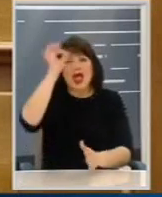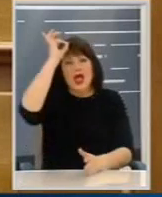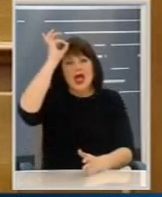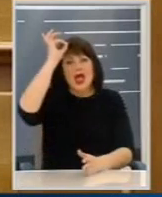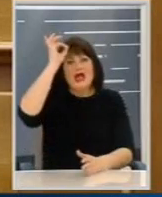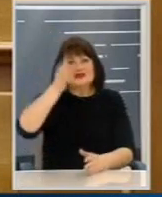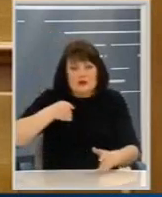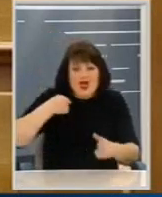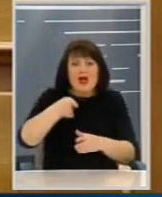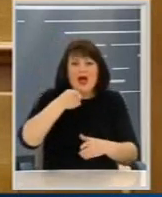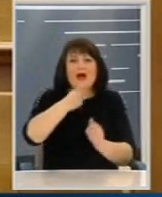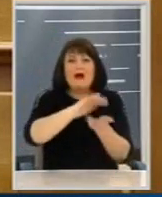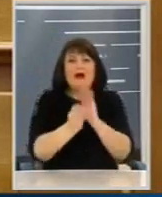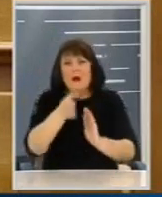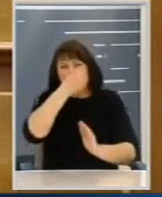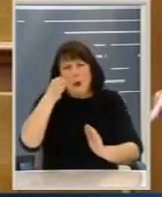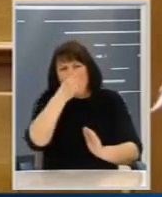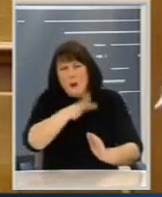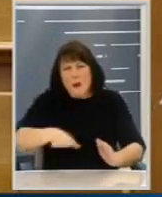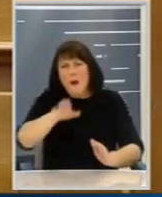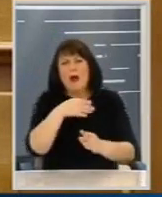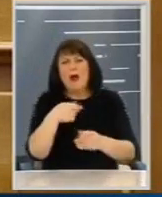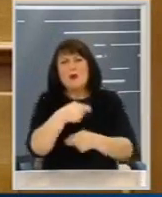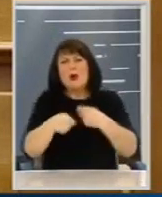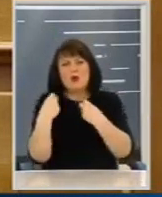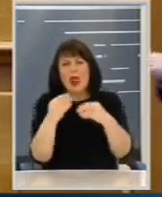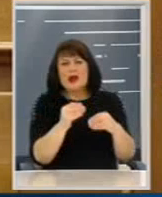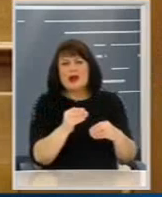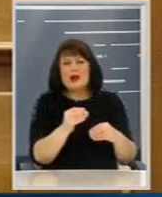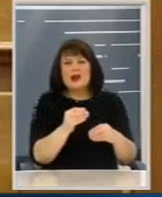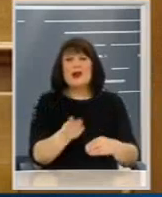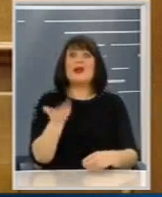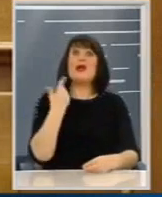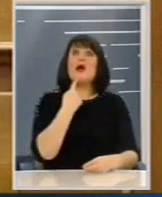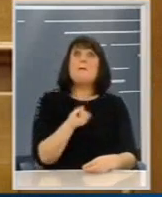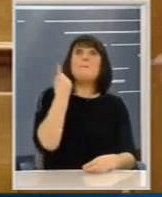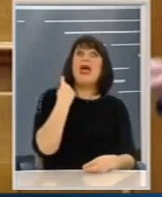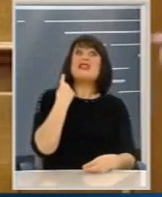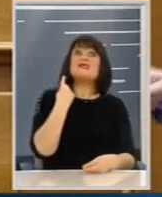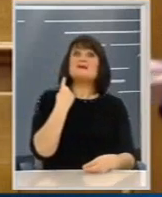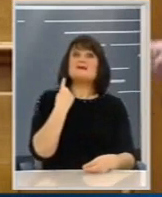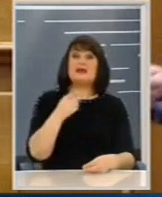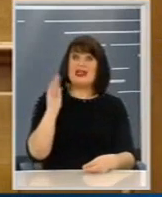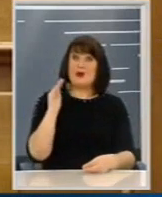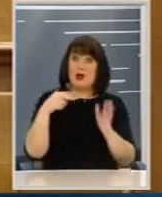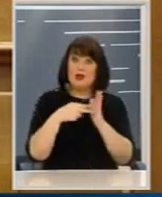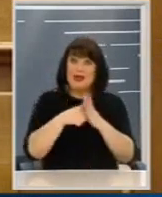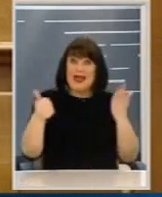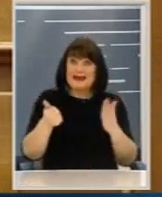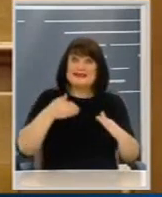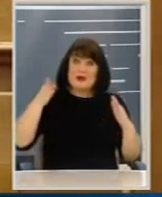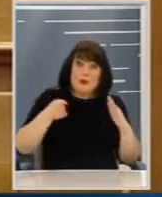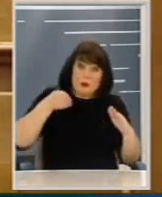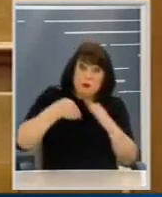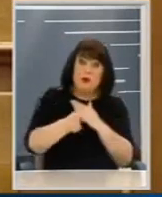για να πιάσει αυτά τα κυκλώματα διακίνησης ναρκωτικών στα Εξάρχεια? Το περασμένο καλοκαίρι, τον Ιούλιο του 2016,